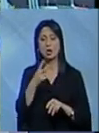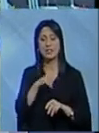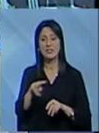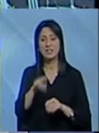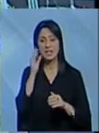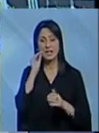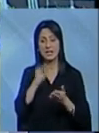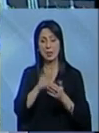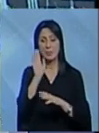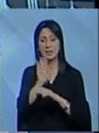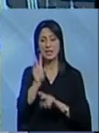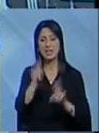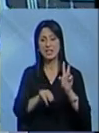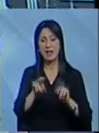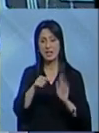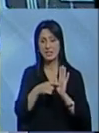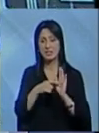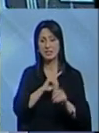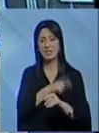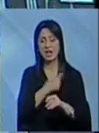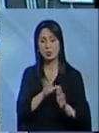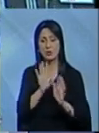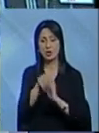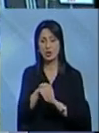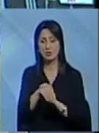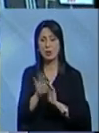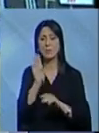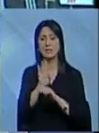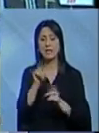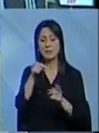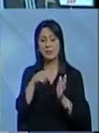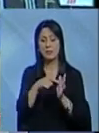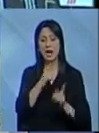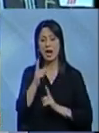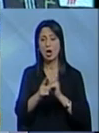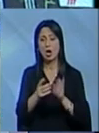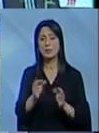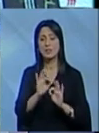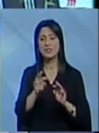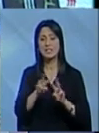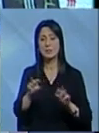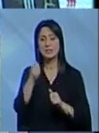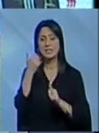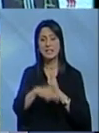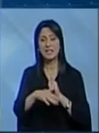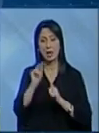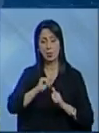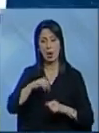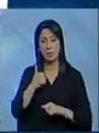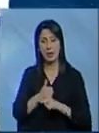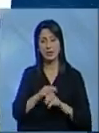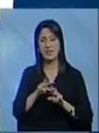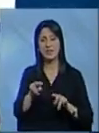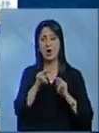ივლისით დათარიღებული ბრძანება ითვალისწინებს, რომელიც ძალაში უკვე შევიდა. ბრძანების თანახმად რეორგანიზაცია ცხადდება სამინისტროს ცენტრალური აპარატის და